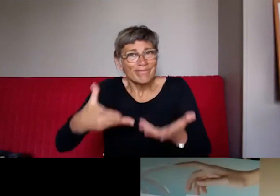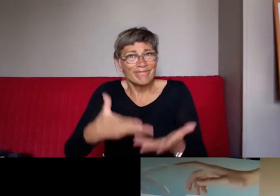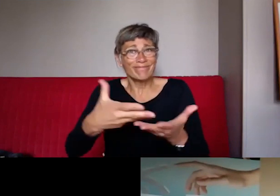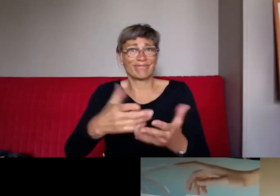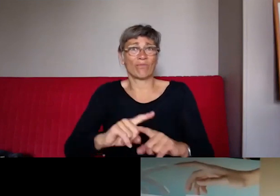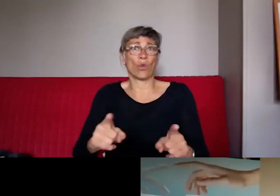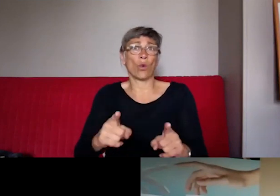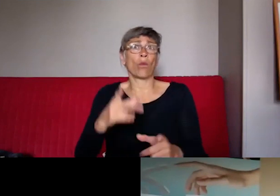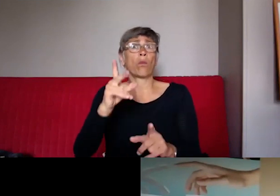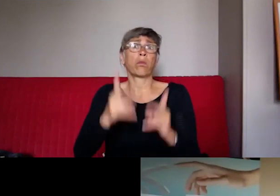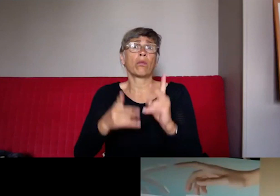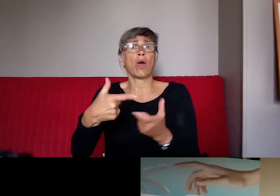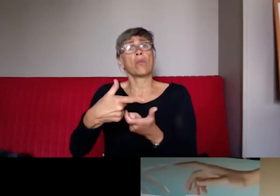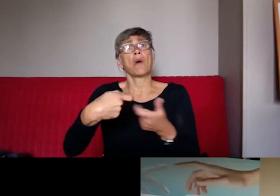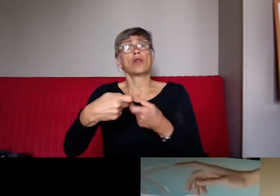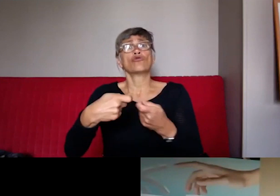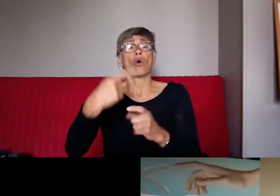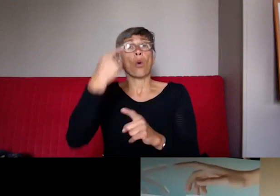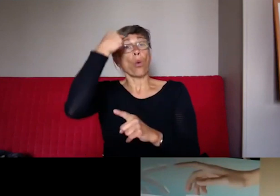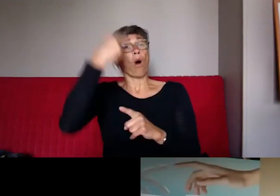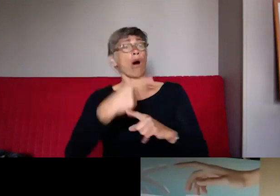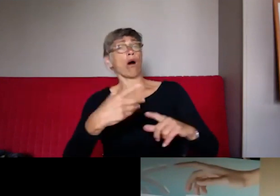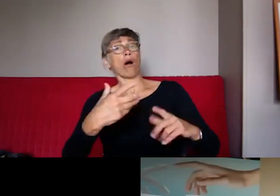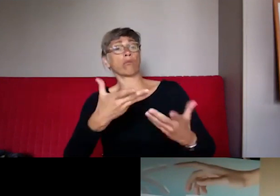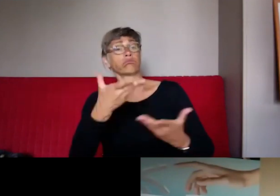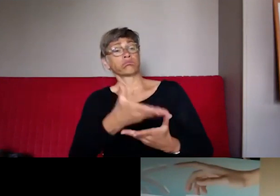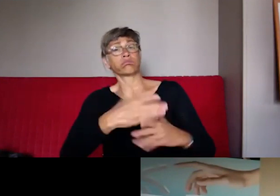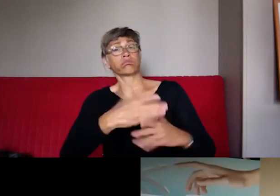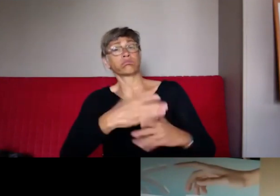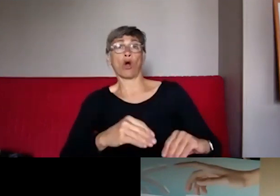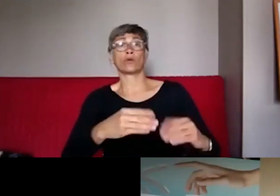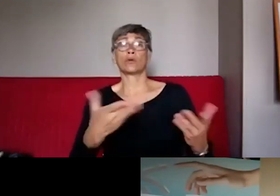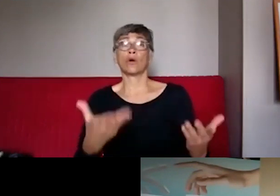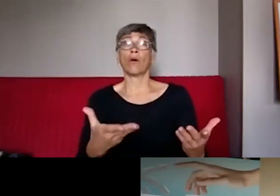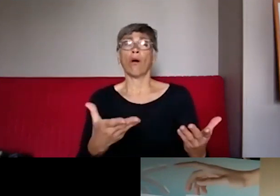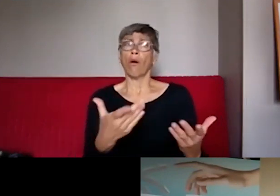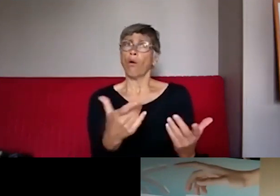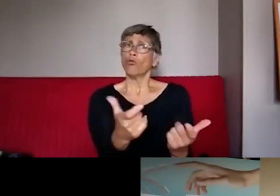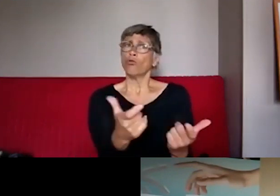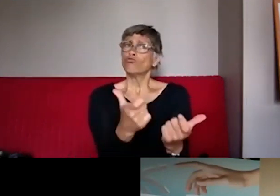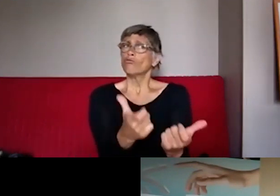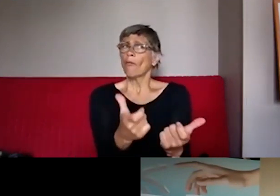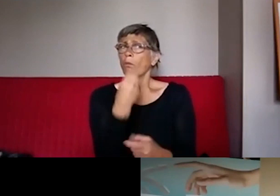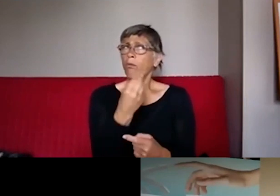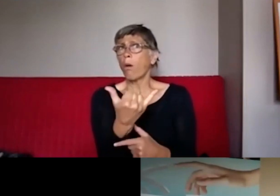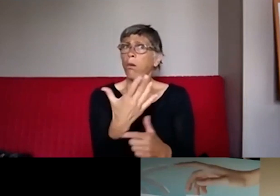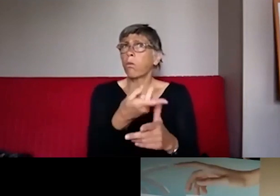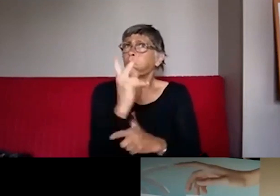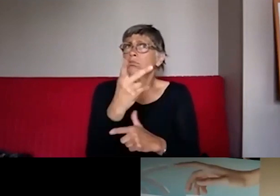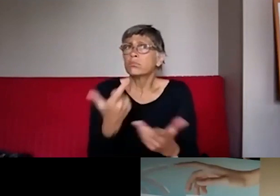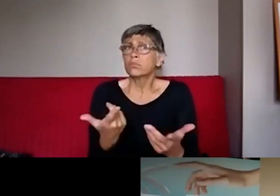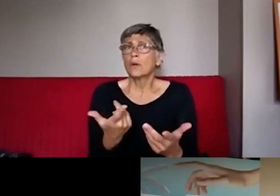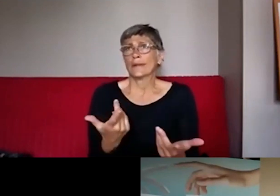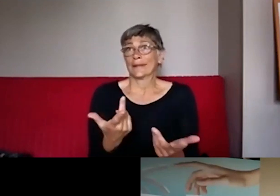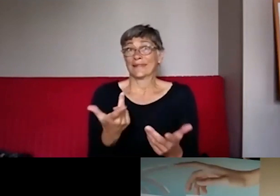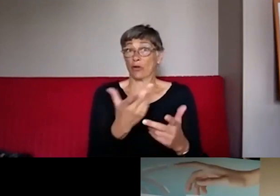pensant que quand elles sont à un poste donné, bon, elles ont déjà bien de la chance de l'avoir. Hein. Les pensées limitantes, elles sont vraiment des deux